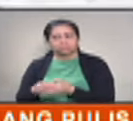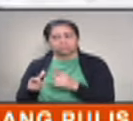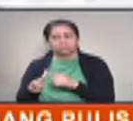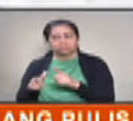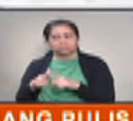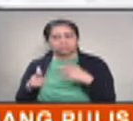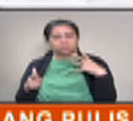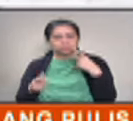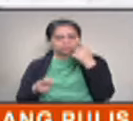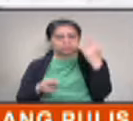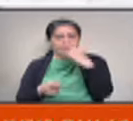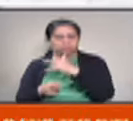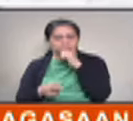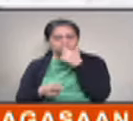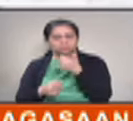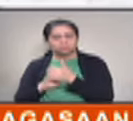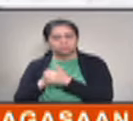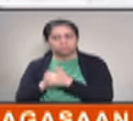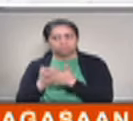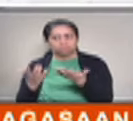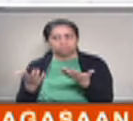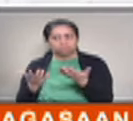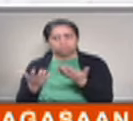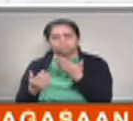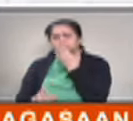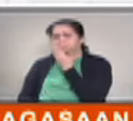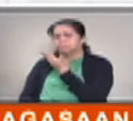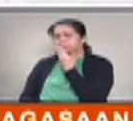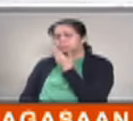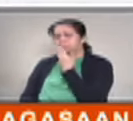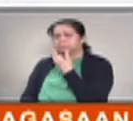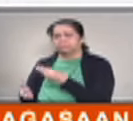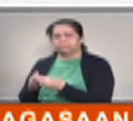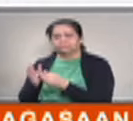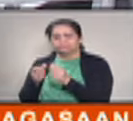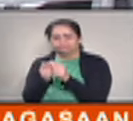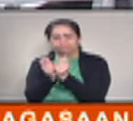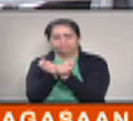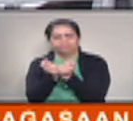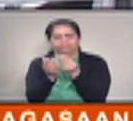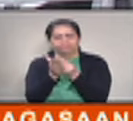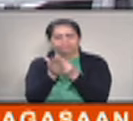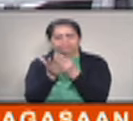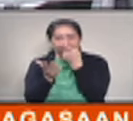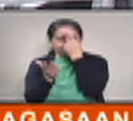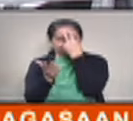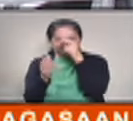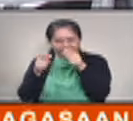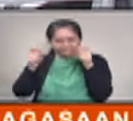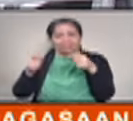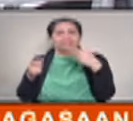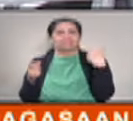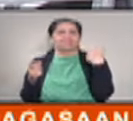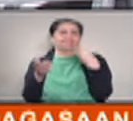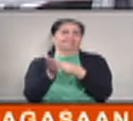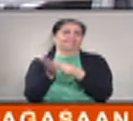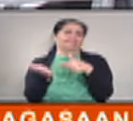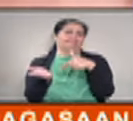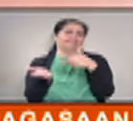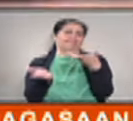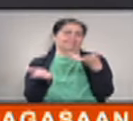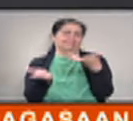then we'll wait until you arrive tomorrow. At least... Okay, maraming salamat po. Ito po, lalabas natin yung pera. Paka mamaya, walang pera dito. Ah, meron nga. Meron,